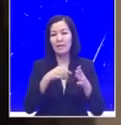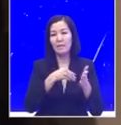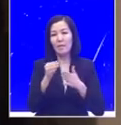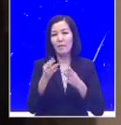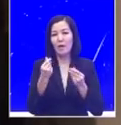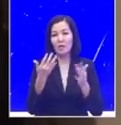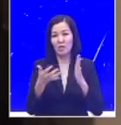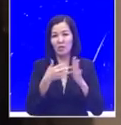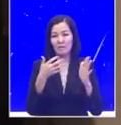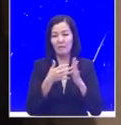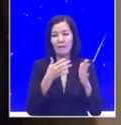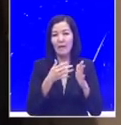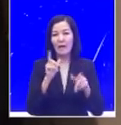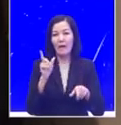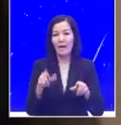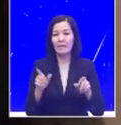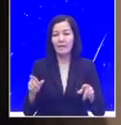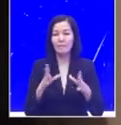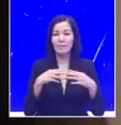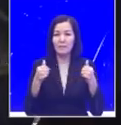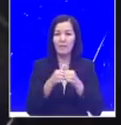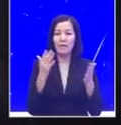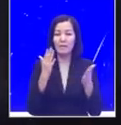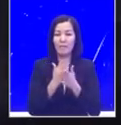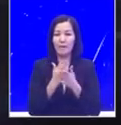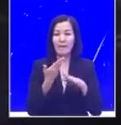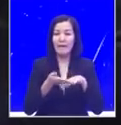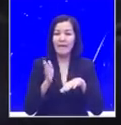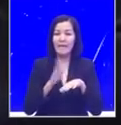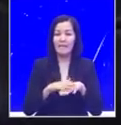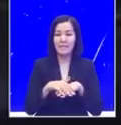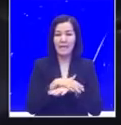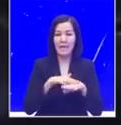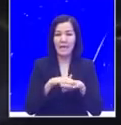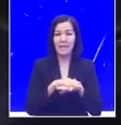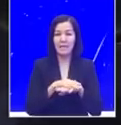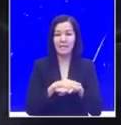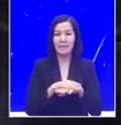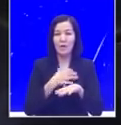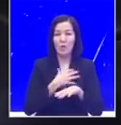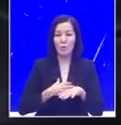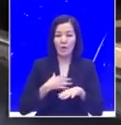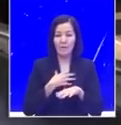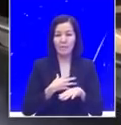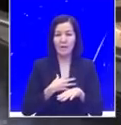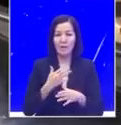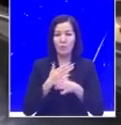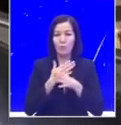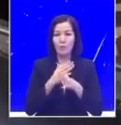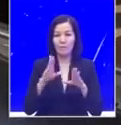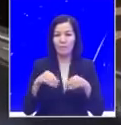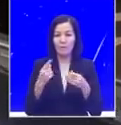жетіспеушілігі кейбір талдықорғандықтың қолын байлап отыр. Қиын кезеңде бұл жағдайға халықтың қамын ойлағандар барынша көмек